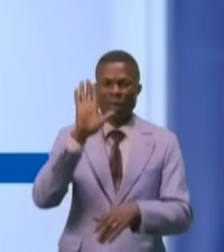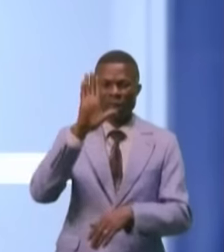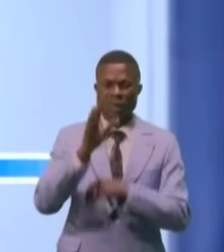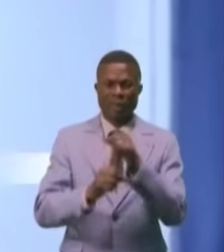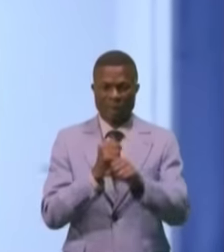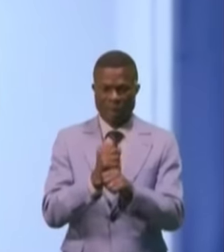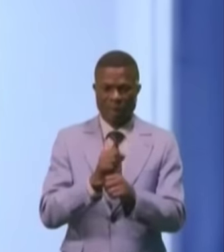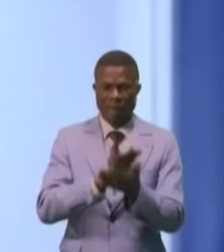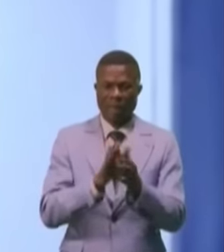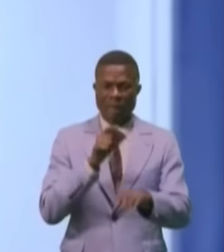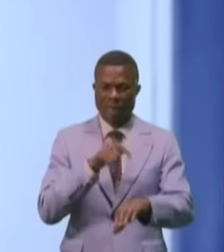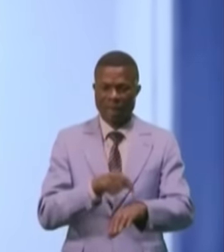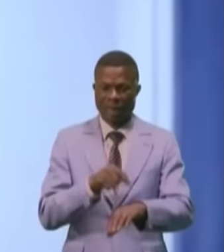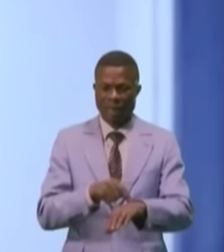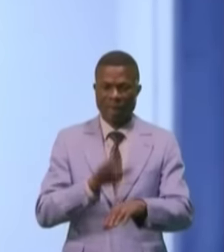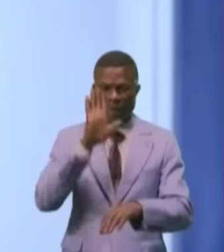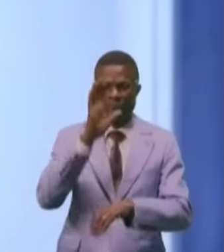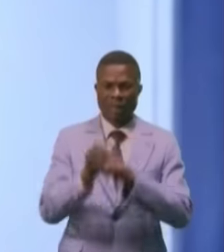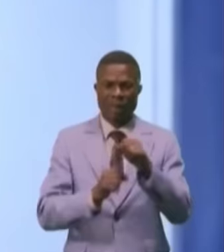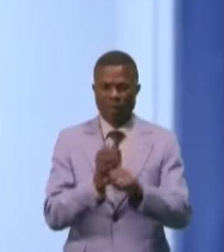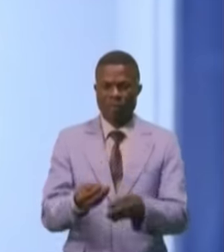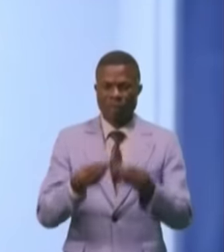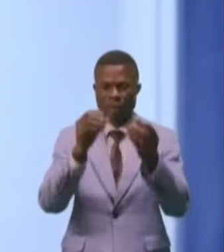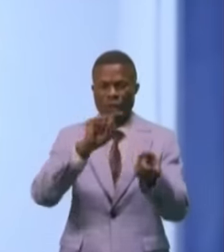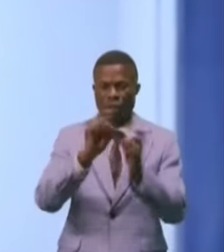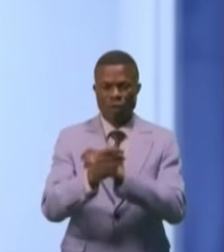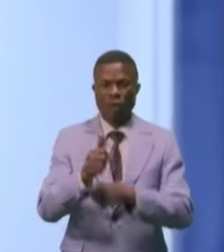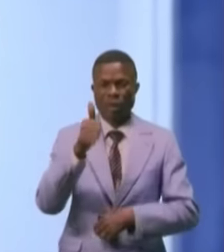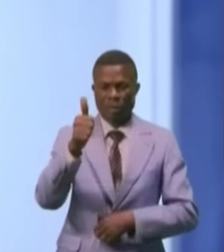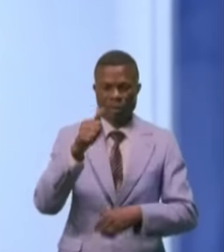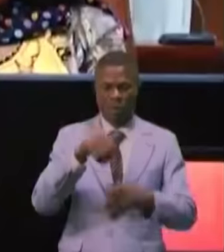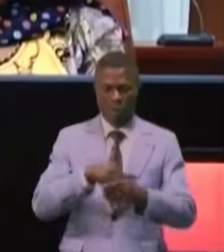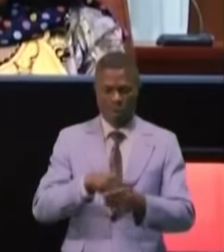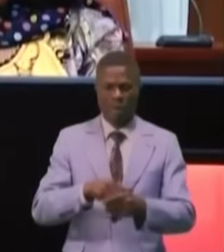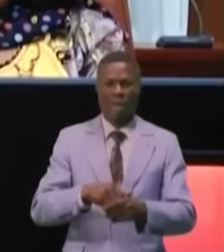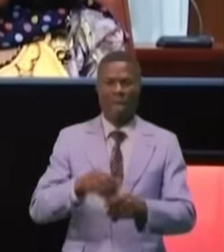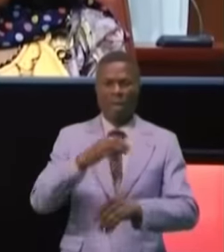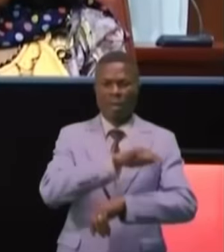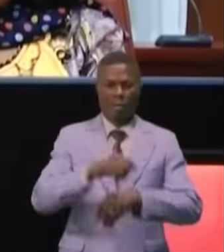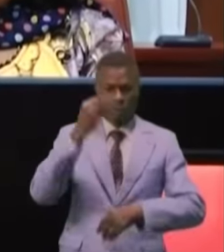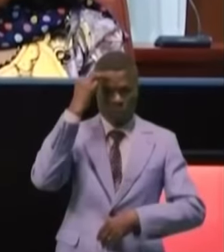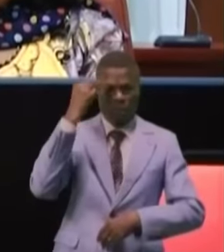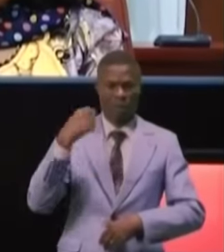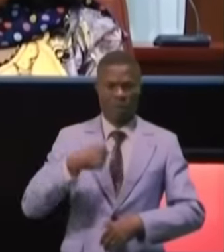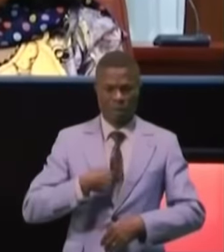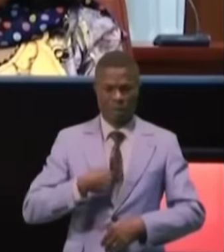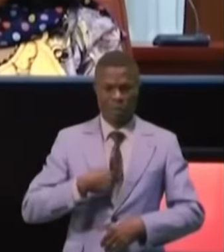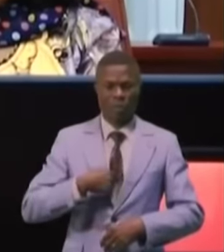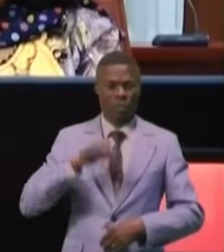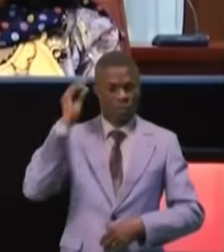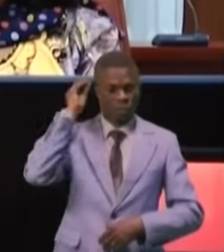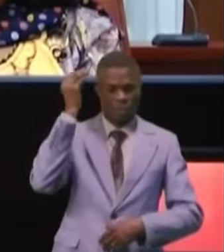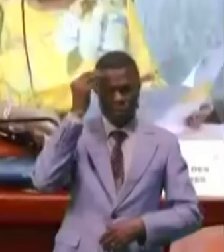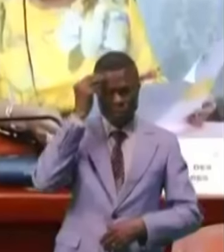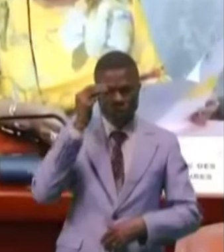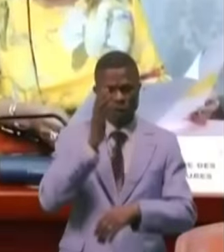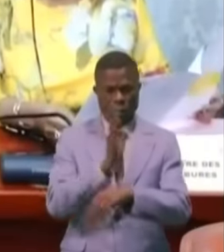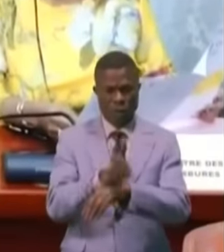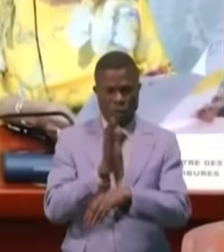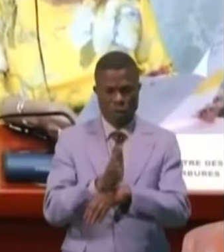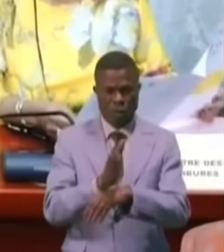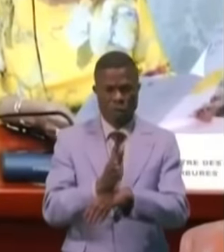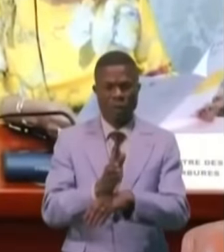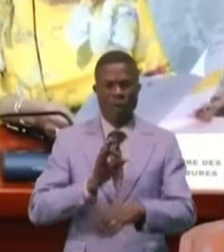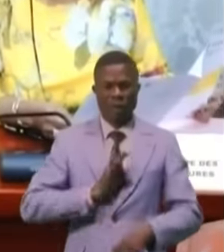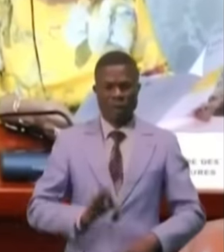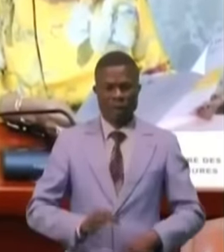un mandat qui va apporter un changement positif dans mon secteur. Très reconnaissante pour les orientations du chef de l'État que